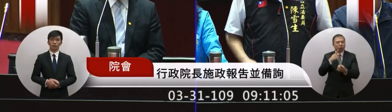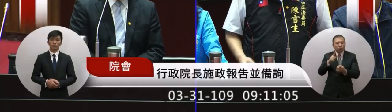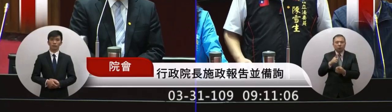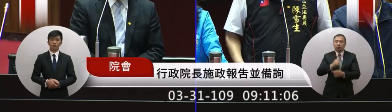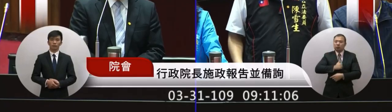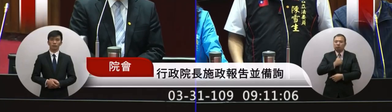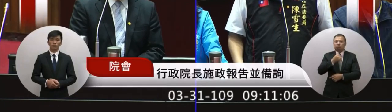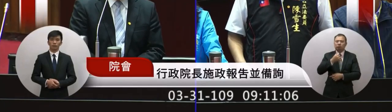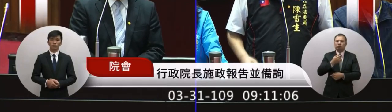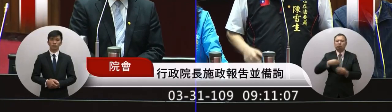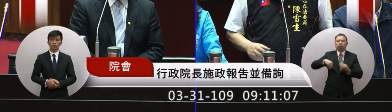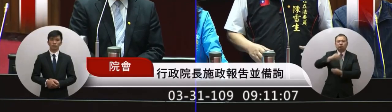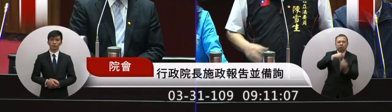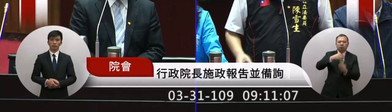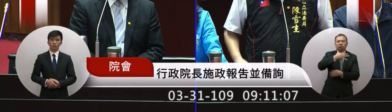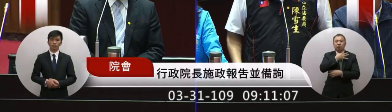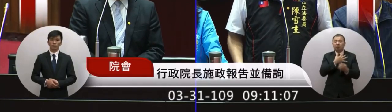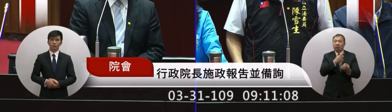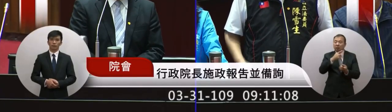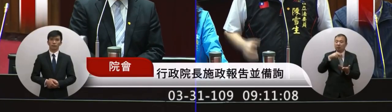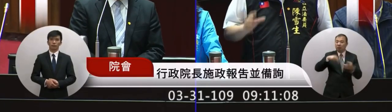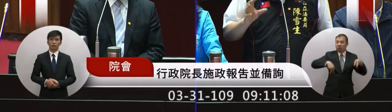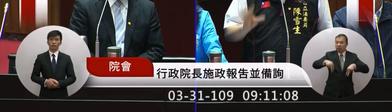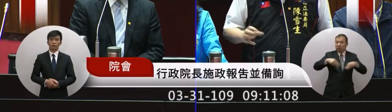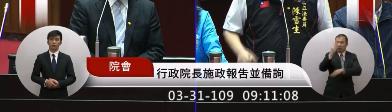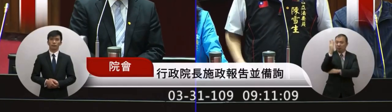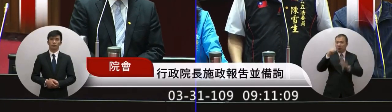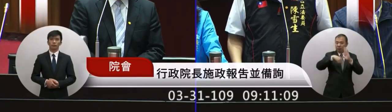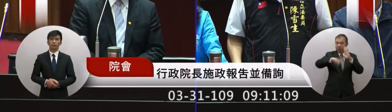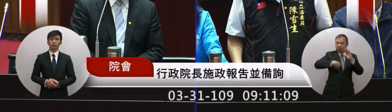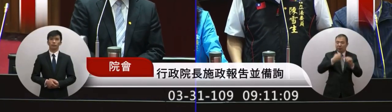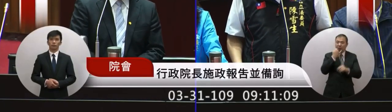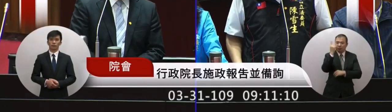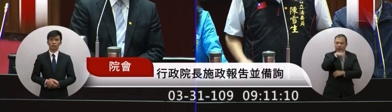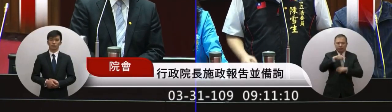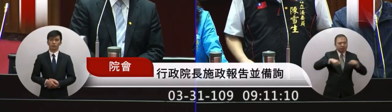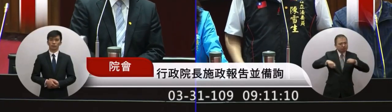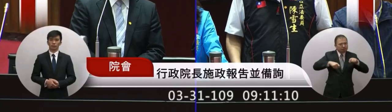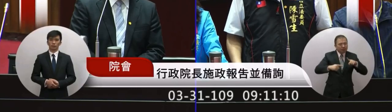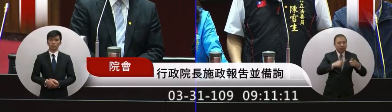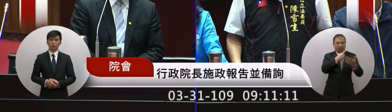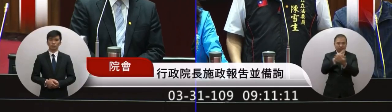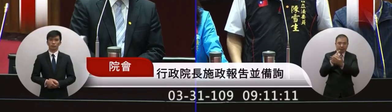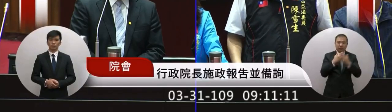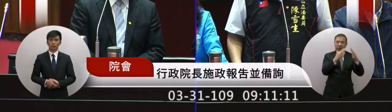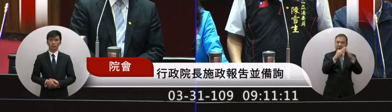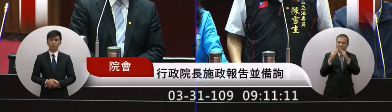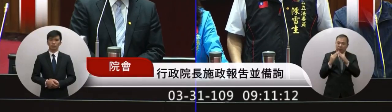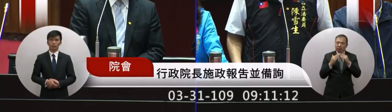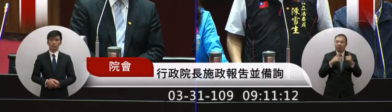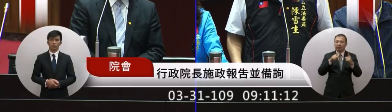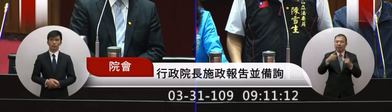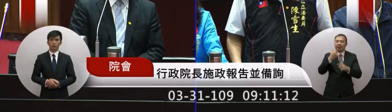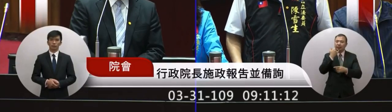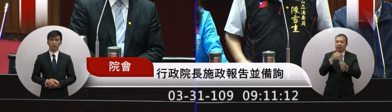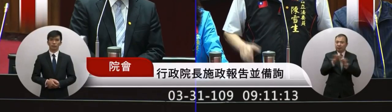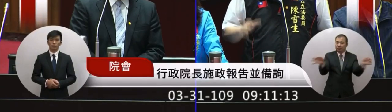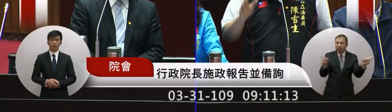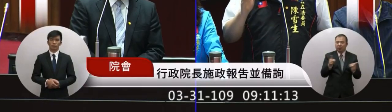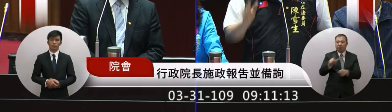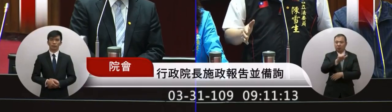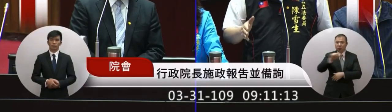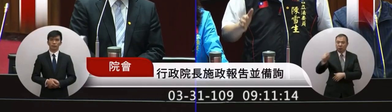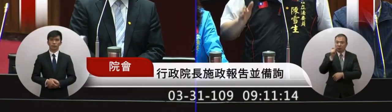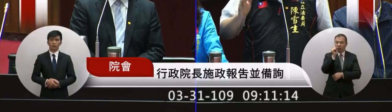长那边有没有考虑说，对我们每一家的家户或者国民啊，发给购物券等等，因